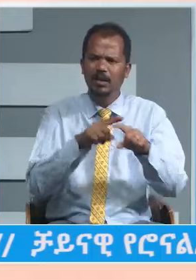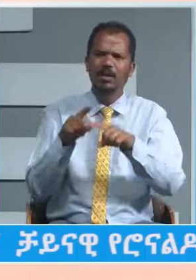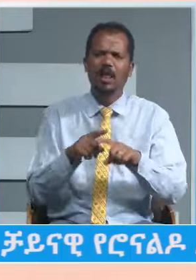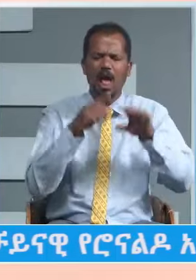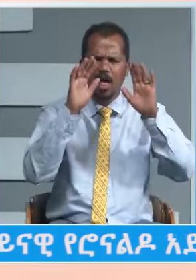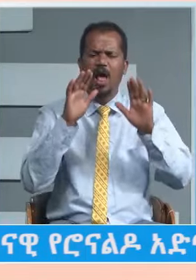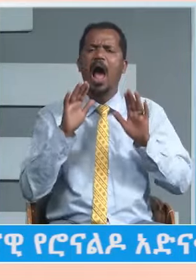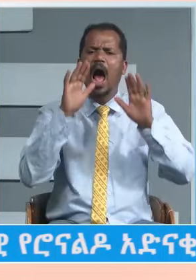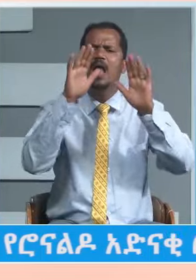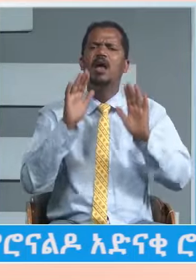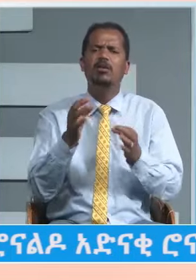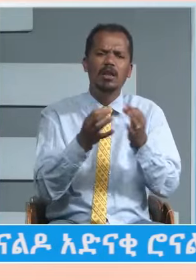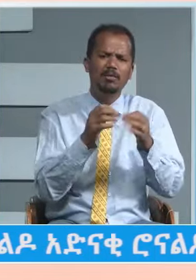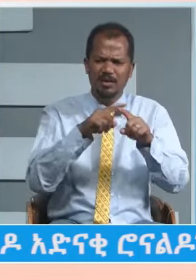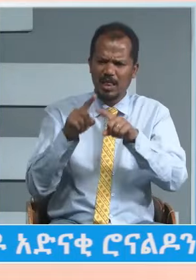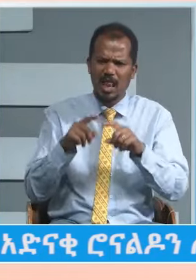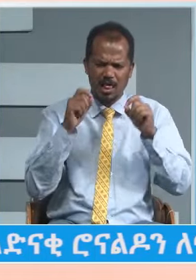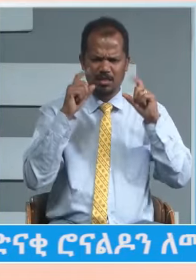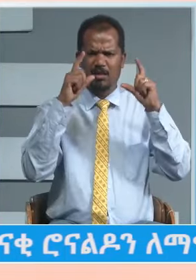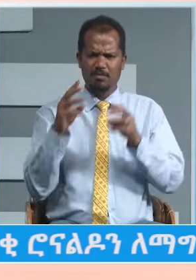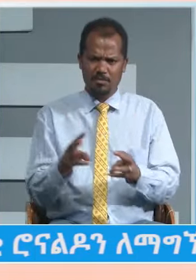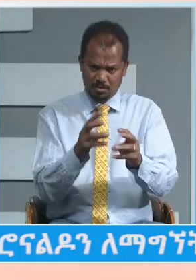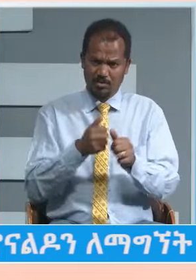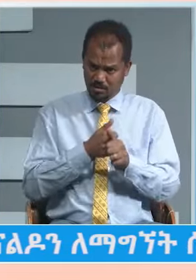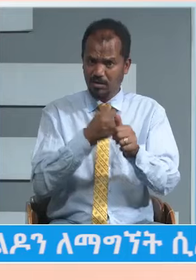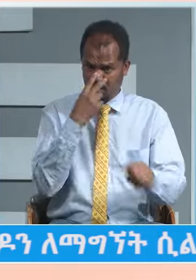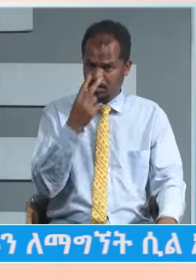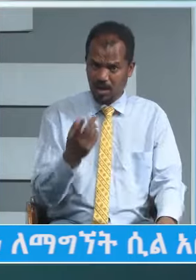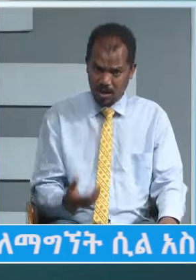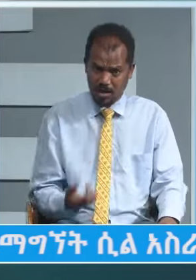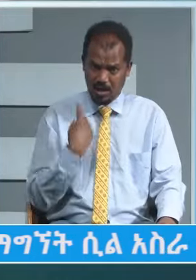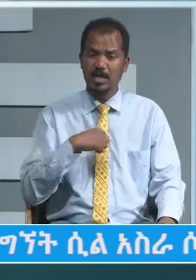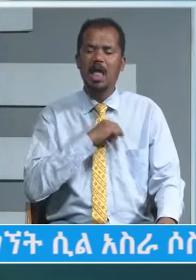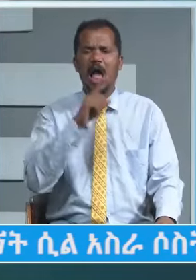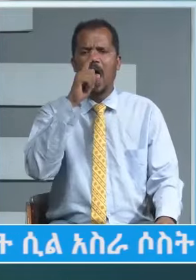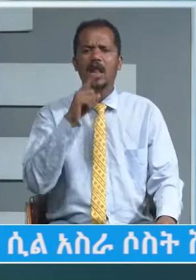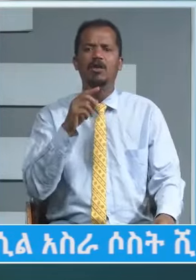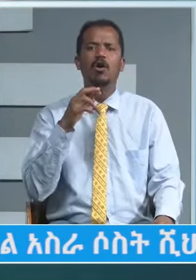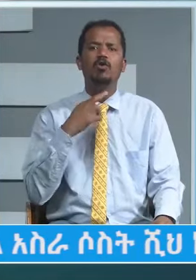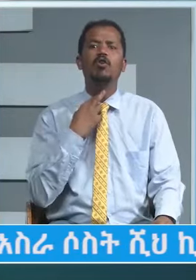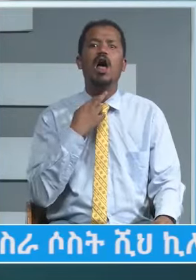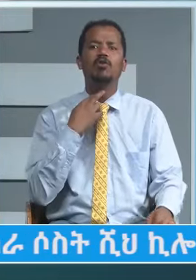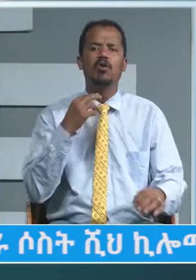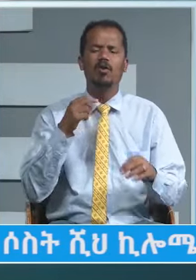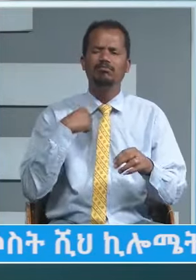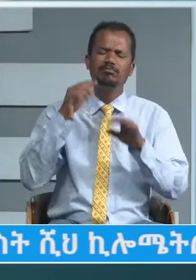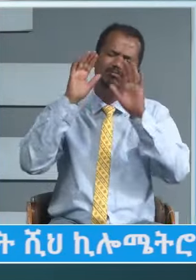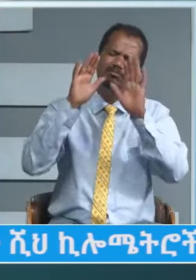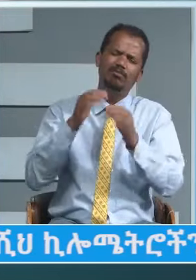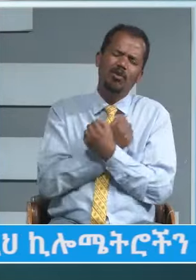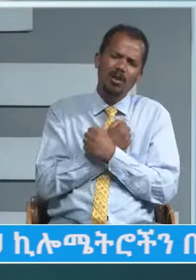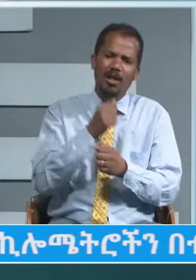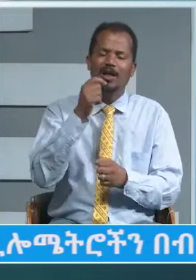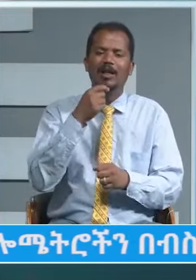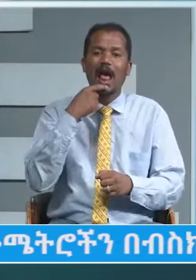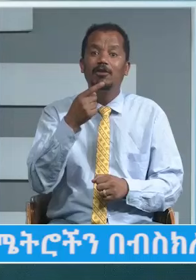በመጨረሻ የተለያዩ አድናቂዎች አድናቆታቸውን ለመግለጽ የተለያዩ አስገራሚ መንገዶችን ሲከተሉ ይስተዋላል። እኛም አንድ የክርስቲያኖ ሮናልዶ አድናቂ ነኝ ያለ